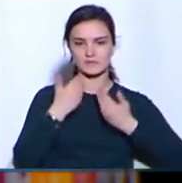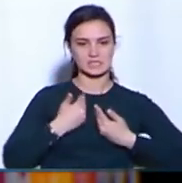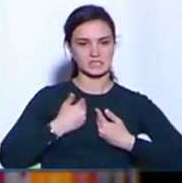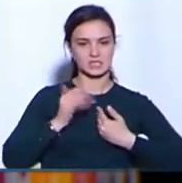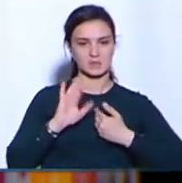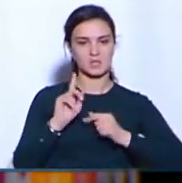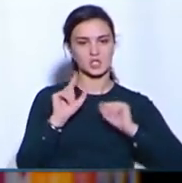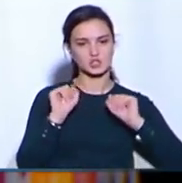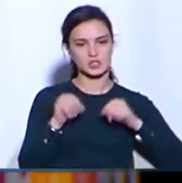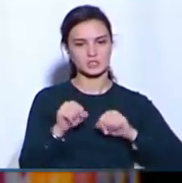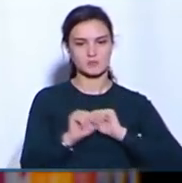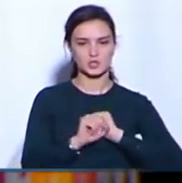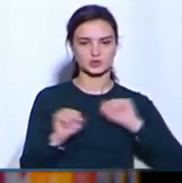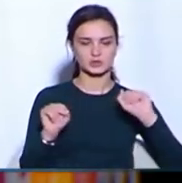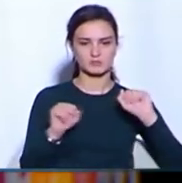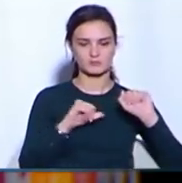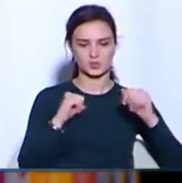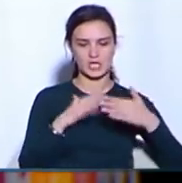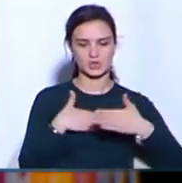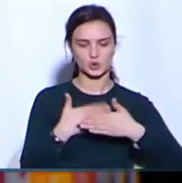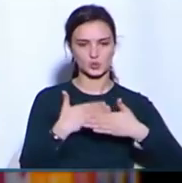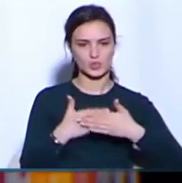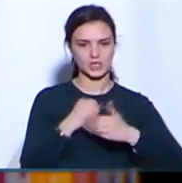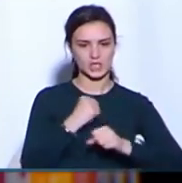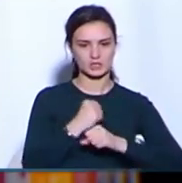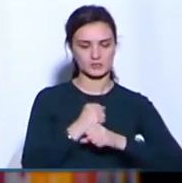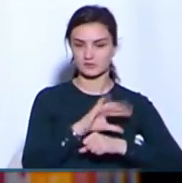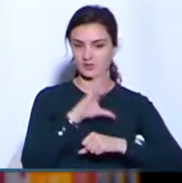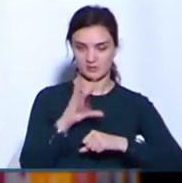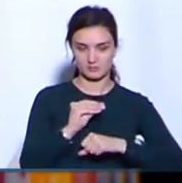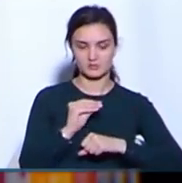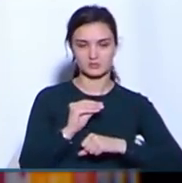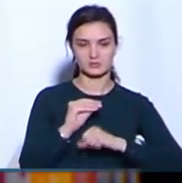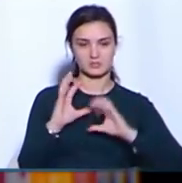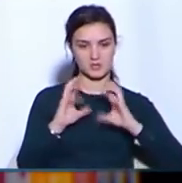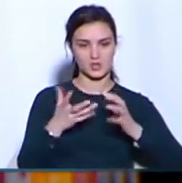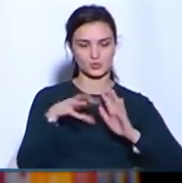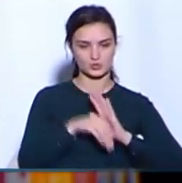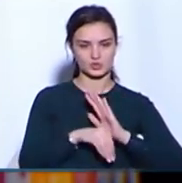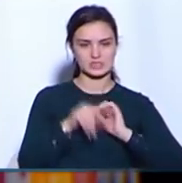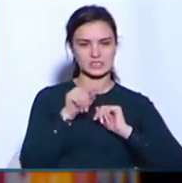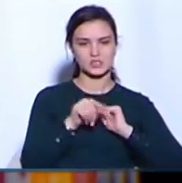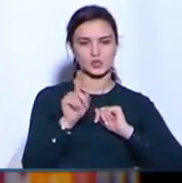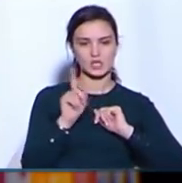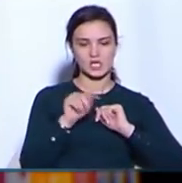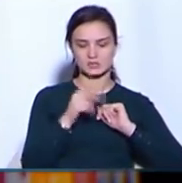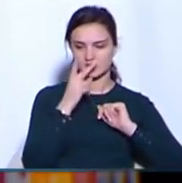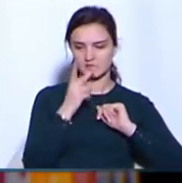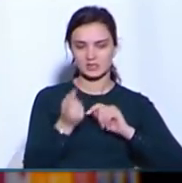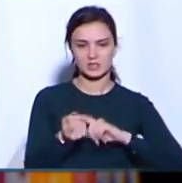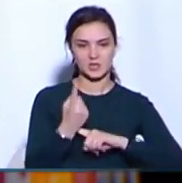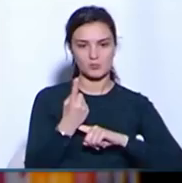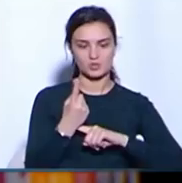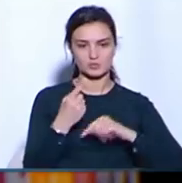გვეკითხება, რა შეიძლება და რა არ შეიძლება და აქტიურ კვლევას იწყებს უკვე სამყაროსას, ის რომ რაღაცას მიაგნო,